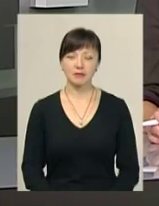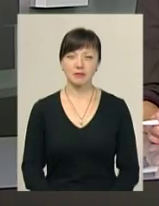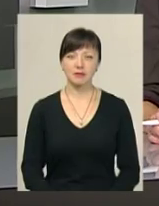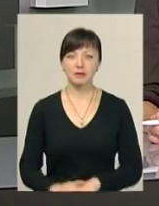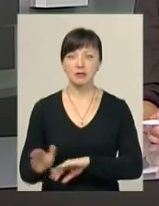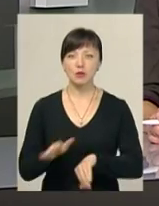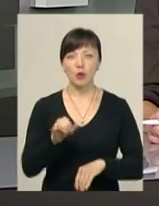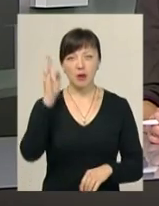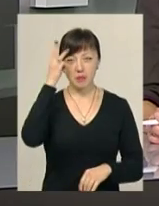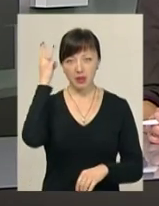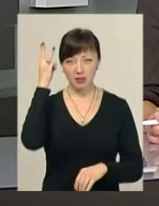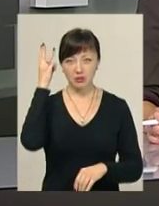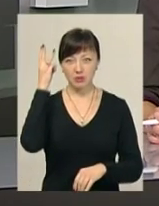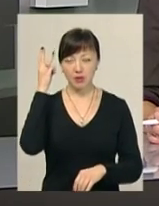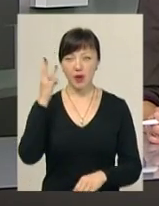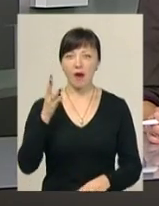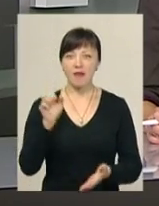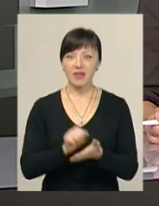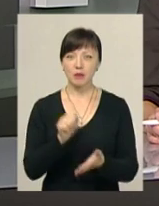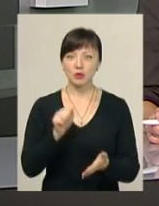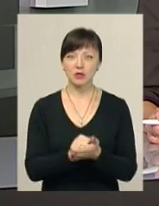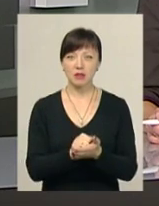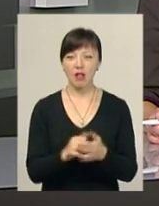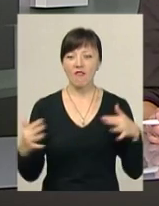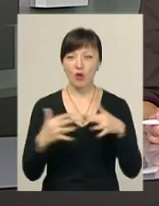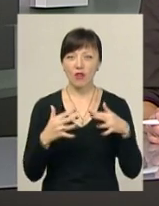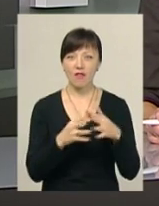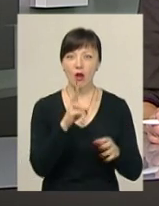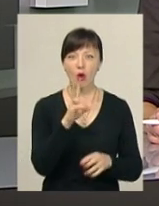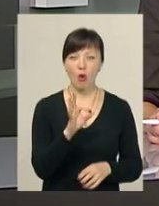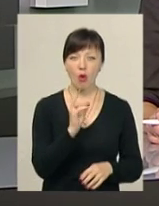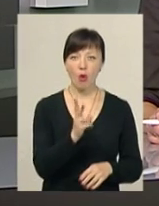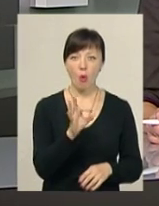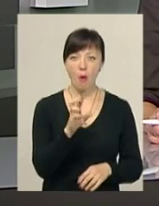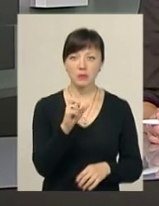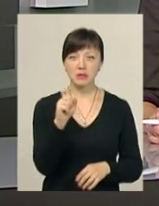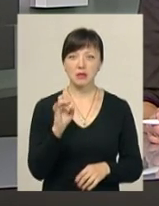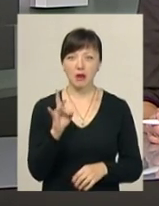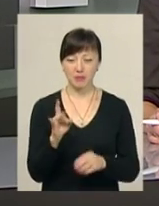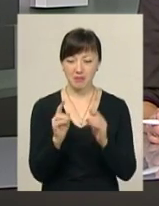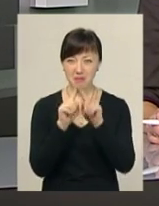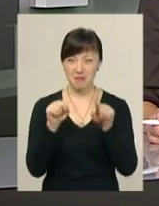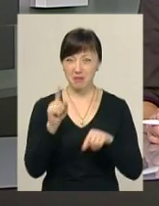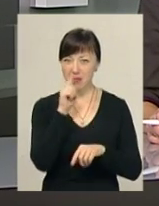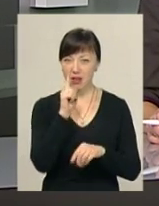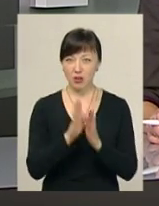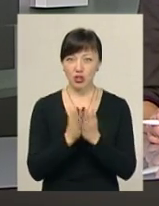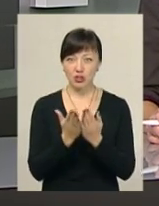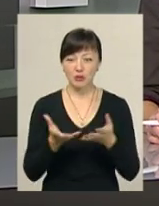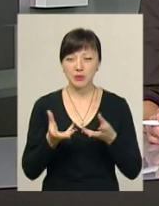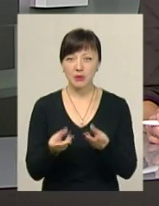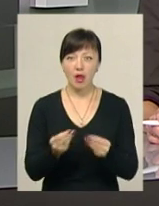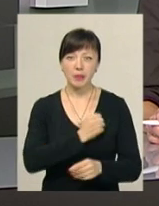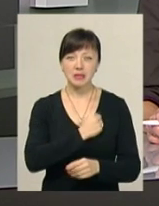У Хмельницькому випустили «Фронтовий кобзар». Книжечка у кишеньковому форматі надихатиме бійців АТО. У ній вибрані поезії